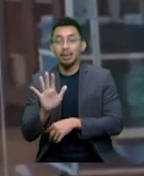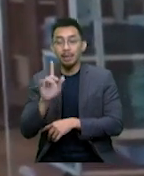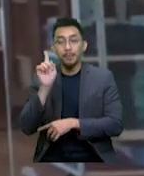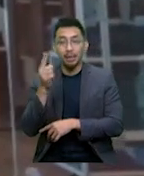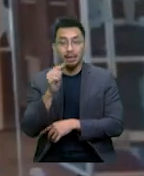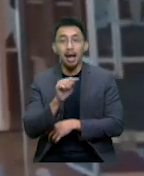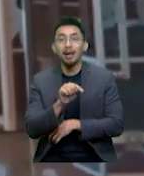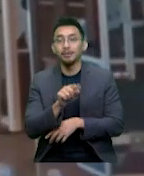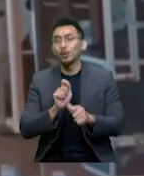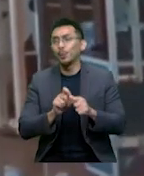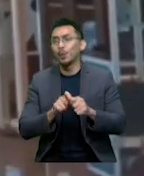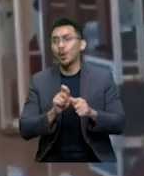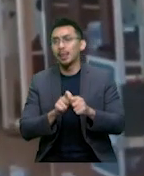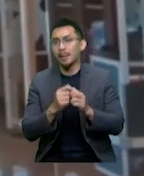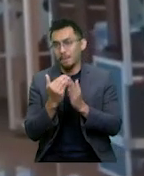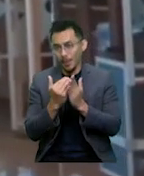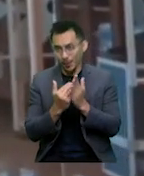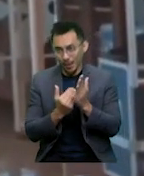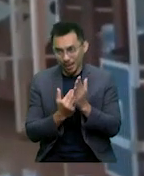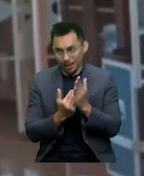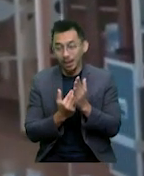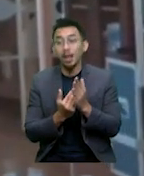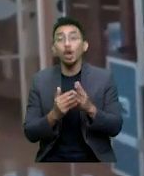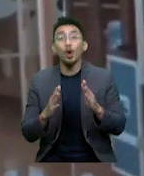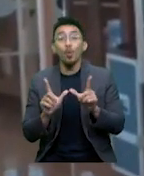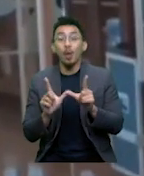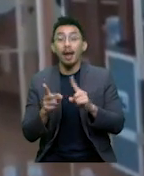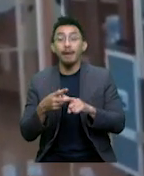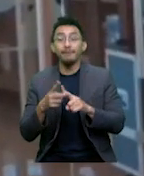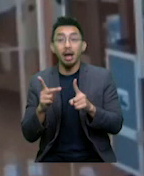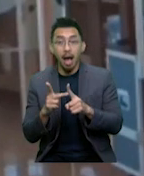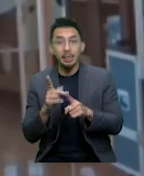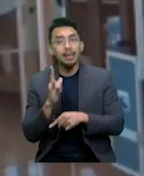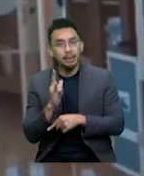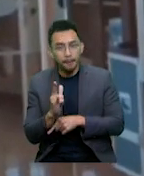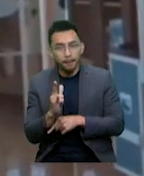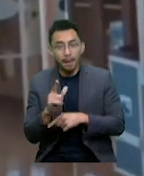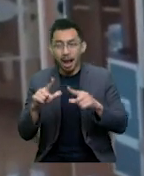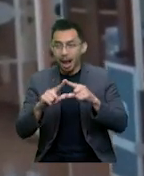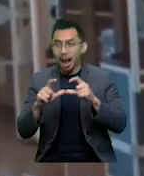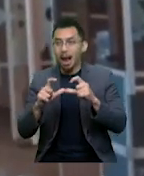bahwa kalaupun dia bekerja di rumah, dia harus tetap melakukan absensi dan